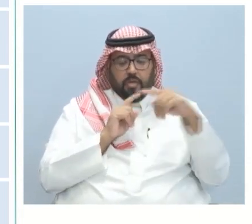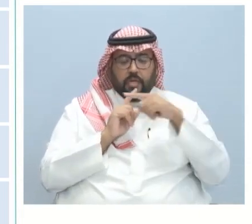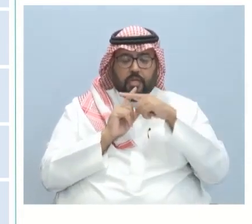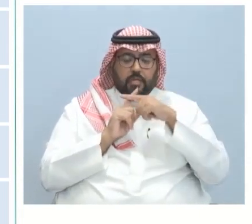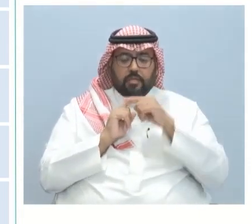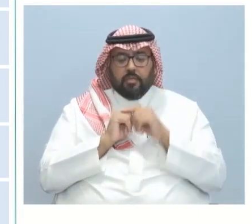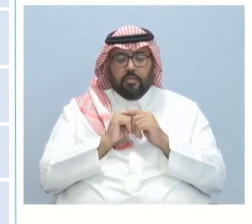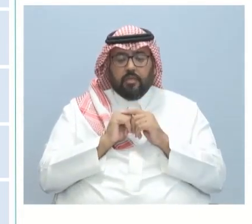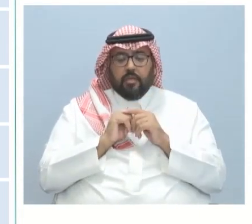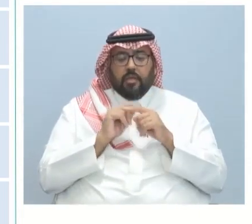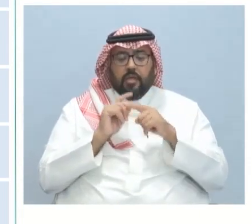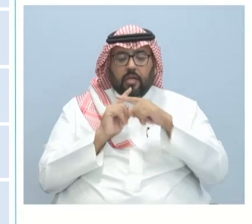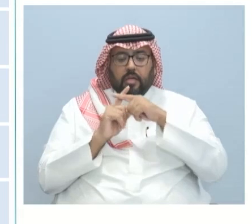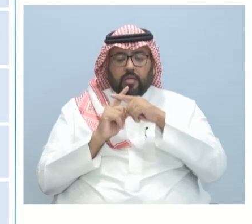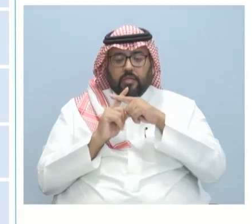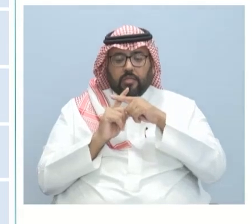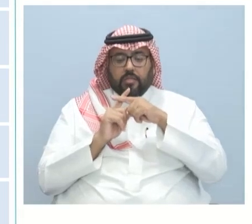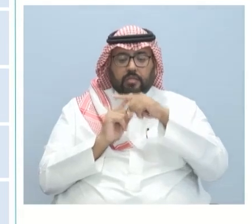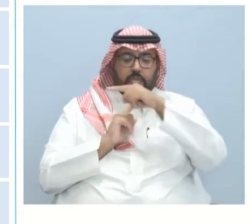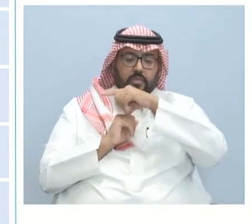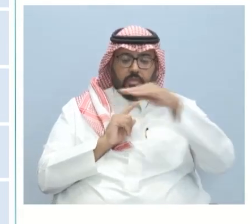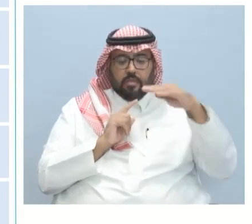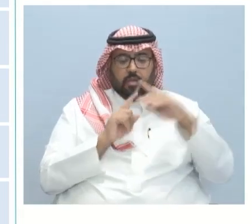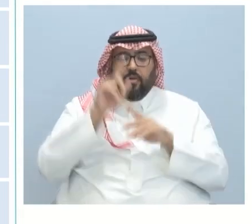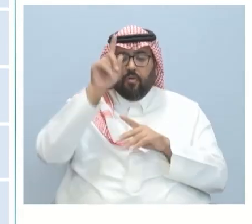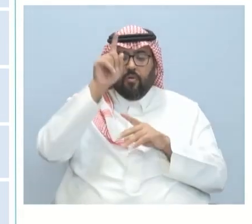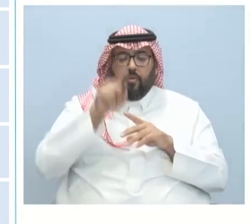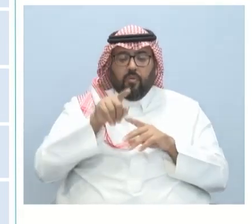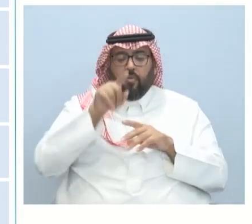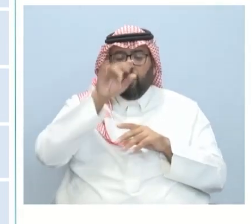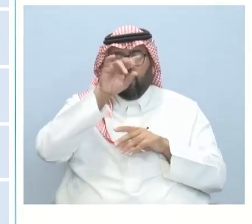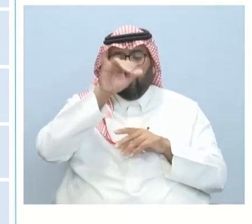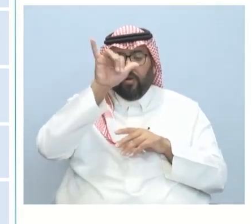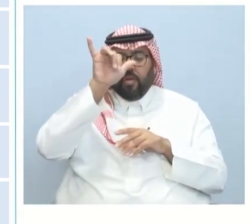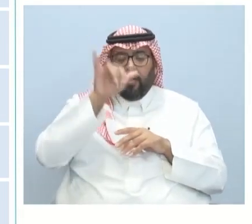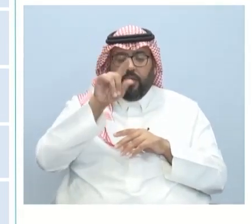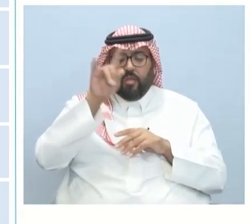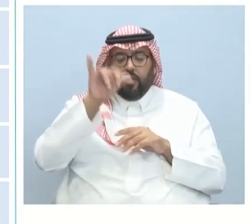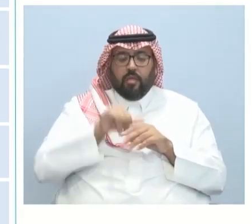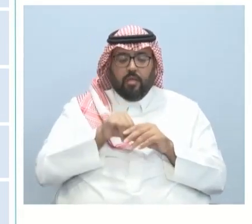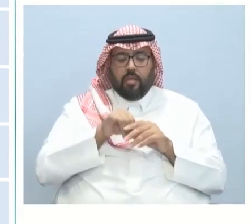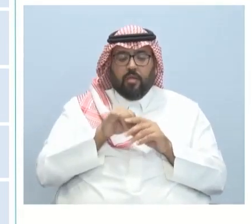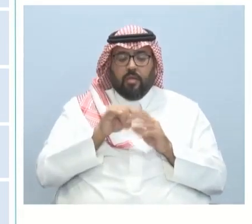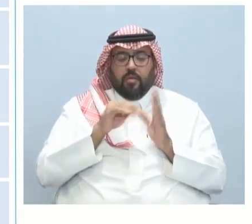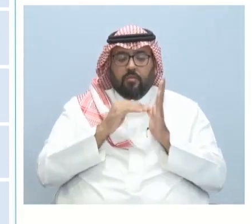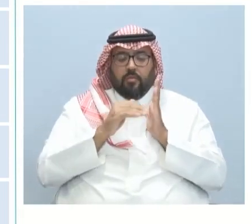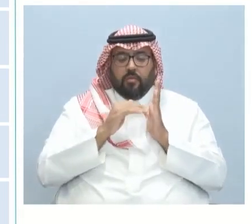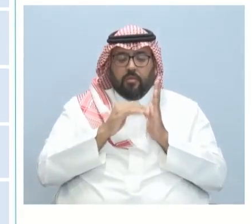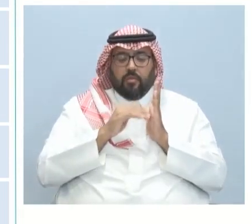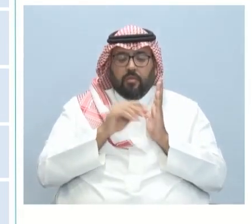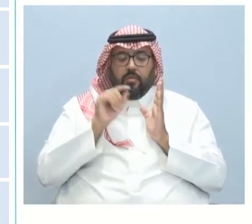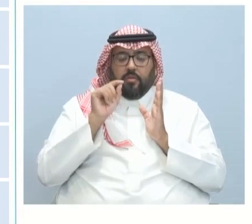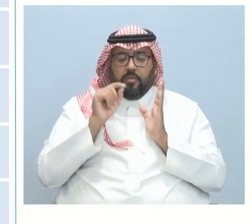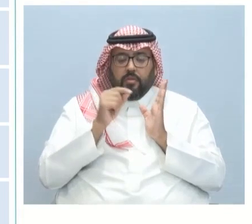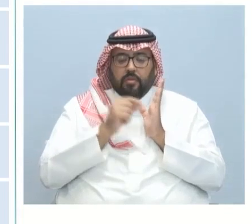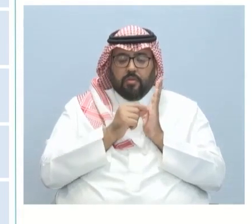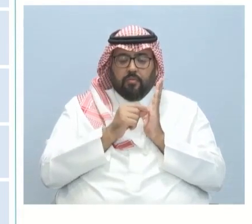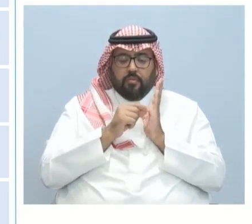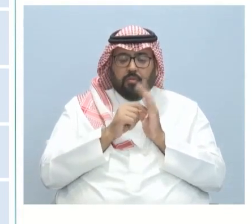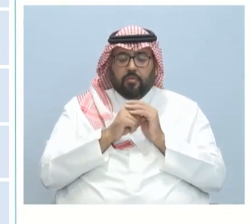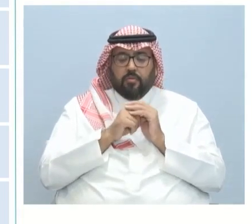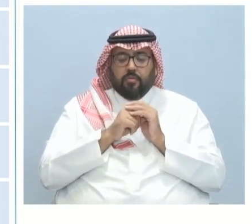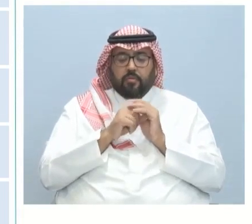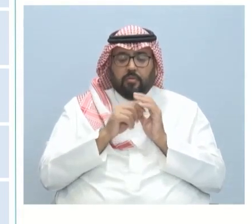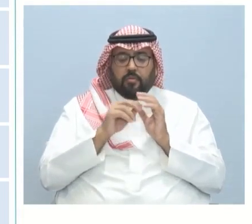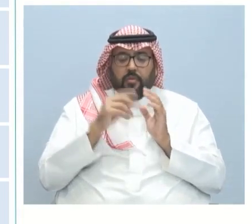موقع الروبوت اكس وواي تساوي صفرا فان الروبوت يقع في منتصف المنصه اجابه صحيحه او عباره صحيحه يمكنك